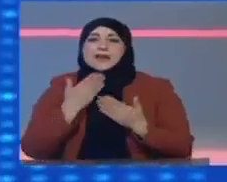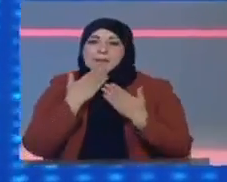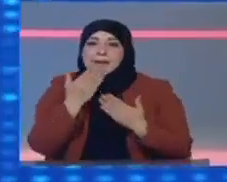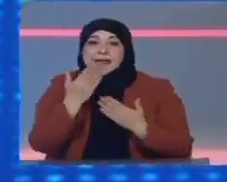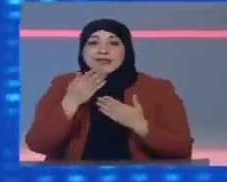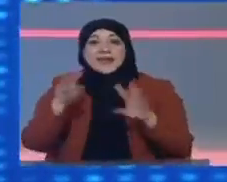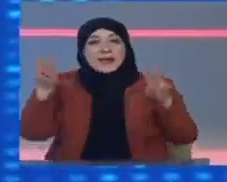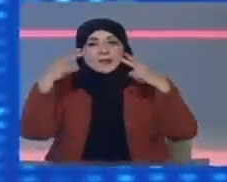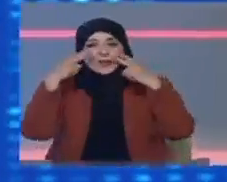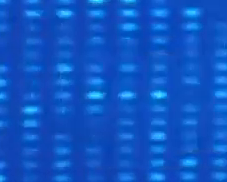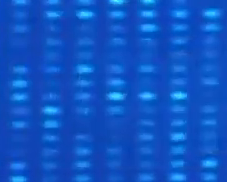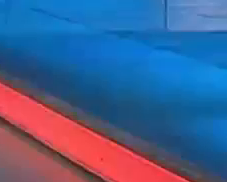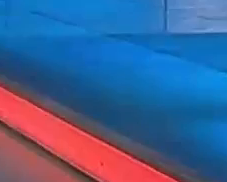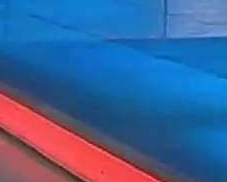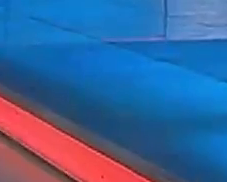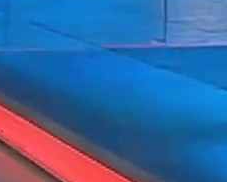حسن المتابعه والى اللقاء